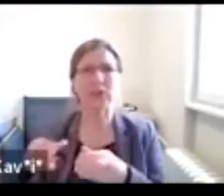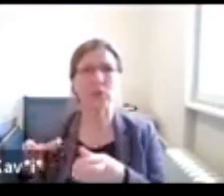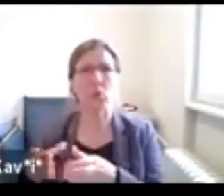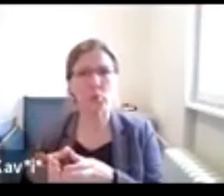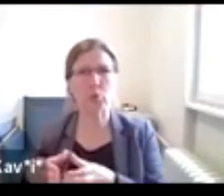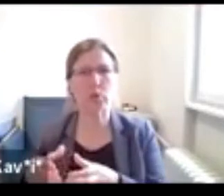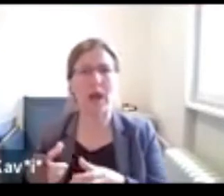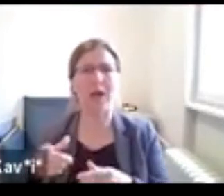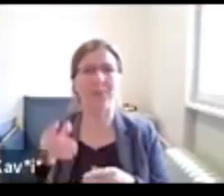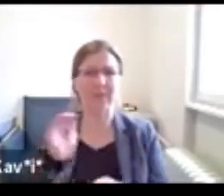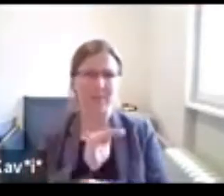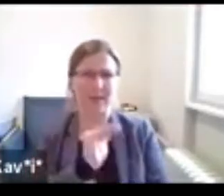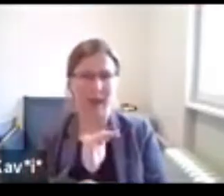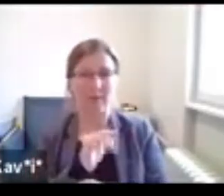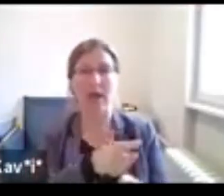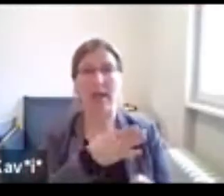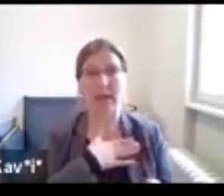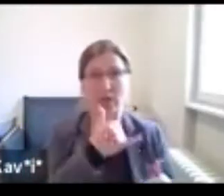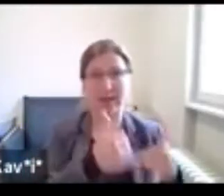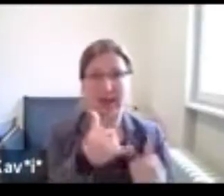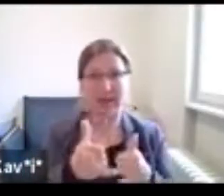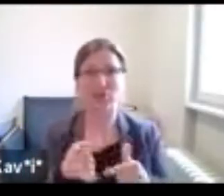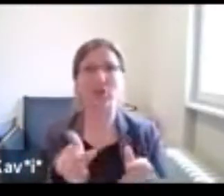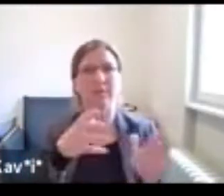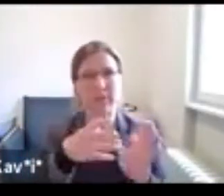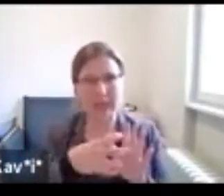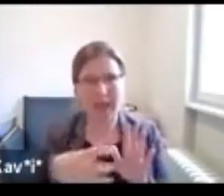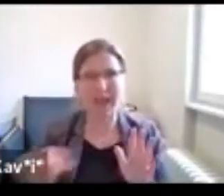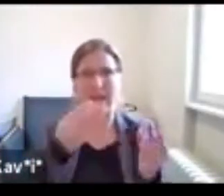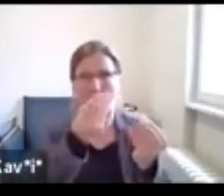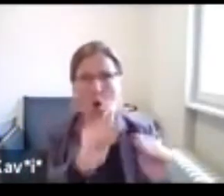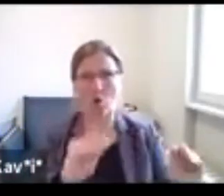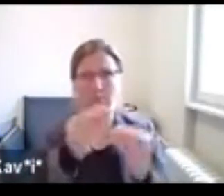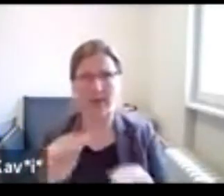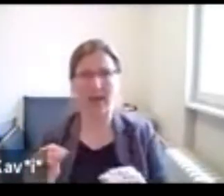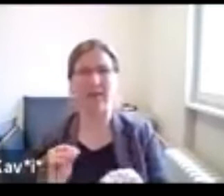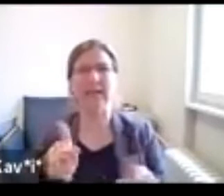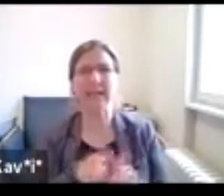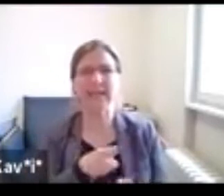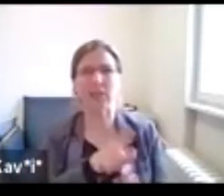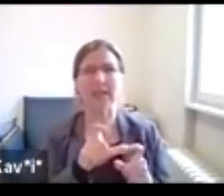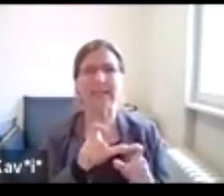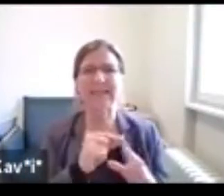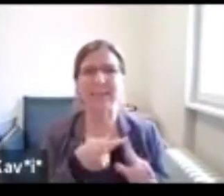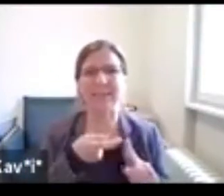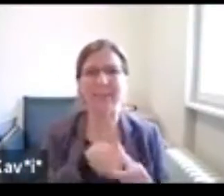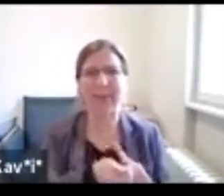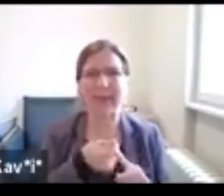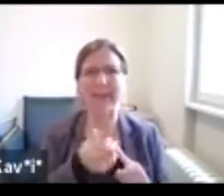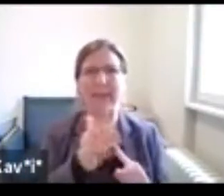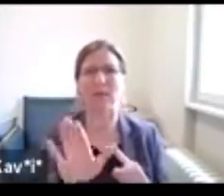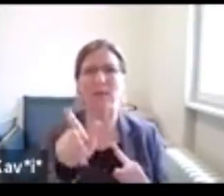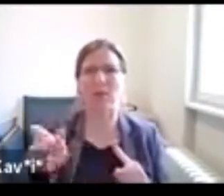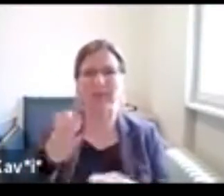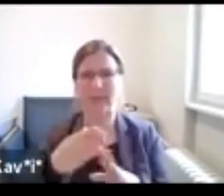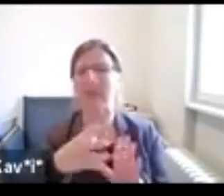dalje provode, među ostalima i stipendije za osobe sa invaliditetom i druge stvari. Znači, osim toga, mogu